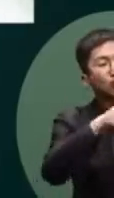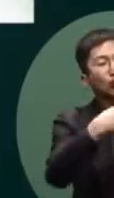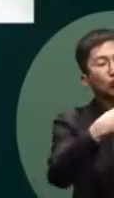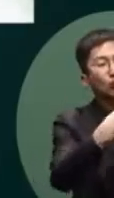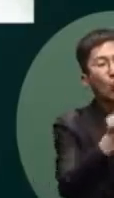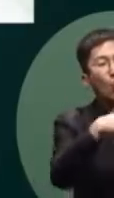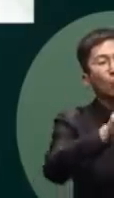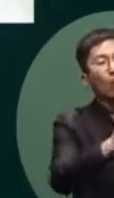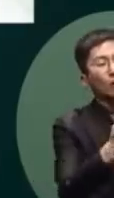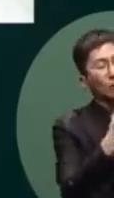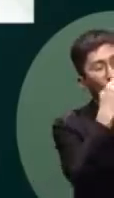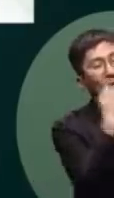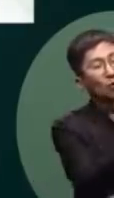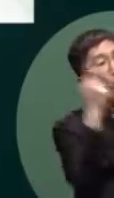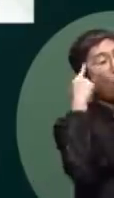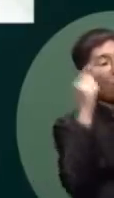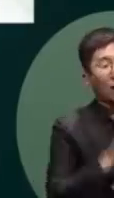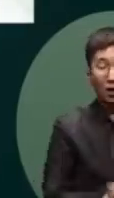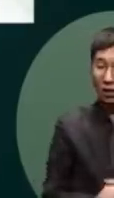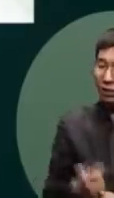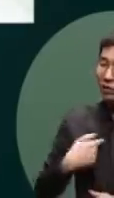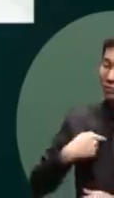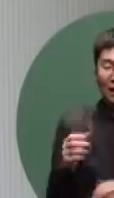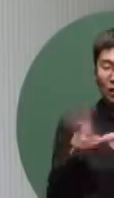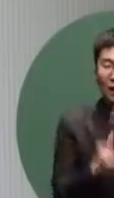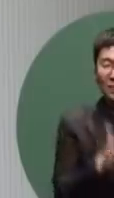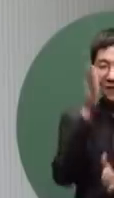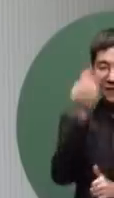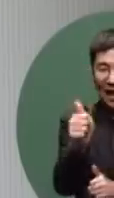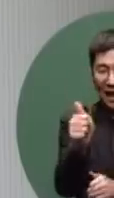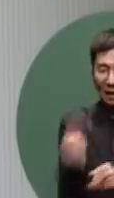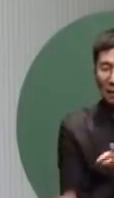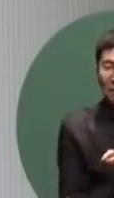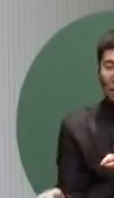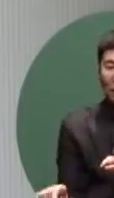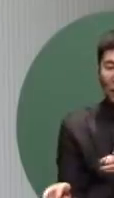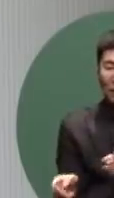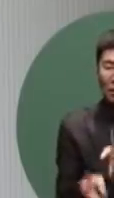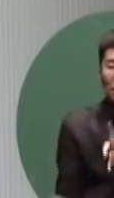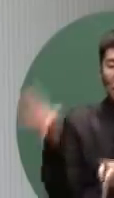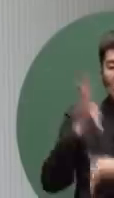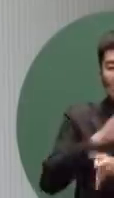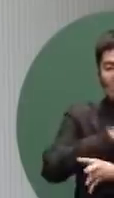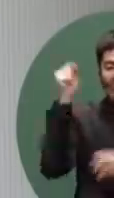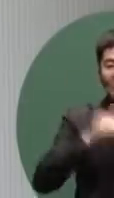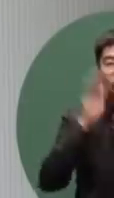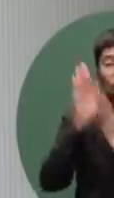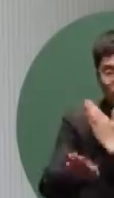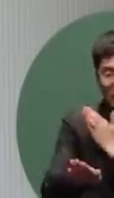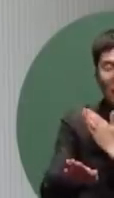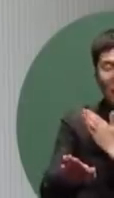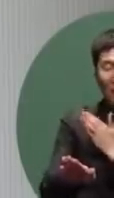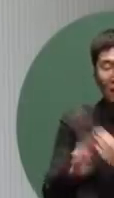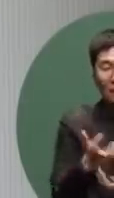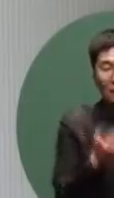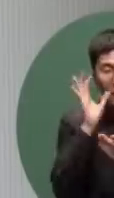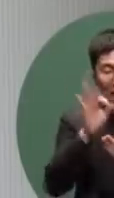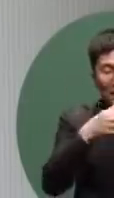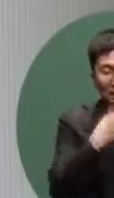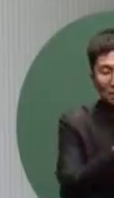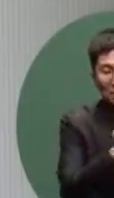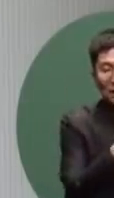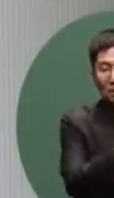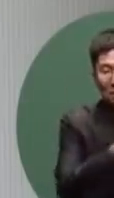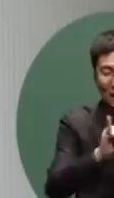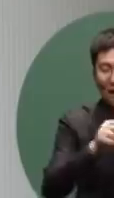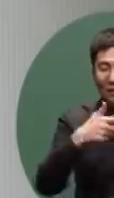자 내가 질문을 하겠습니다. 네, 이따가 물어보세요. 여기 보면은 김만배, 정진상, 김용,